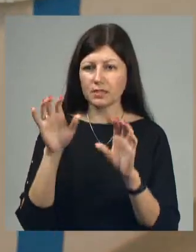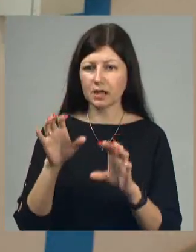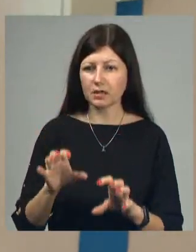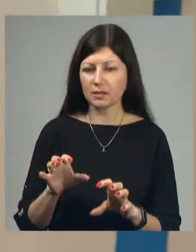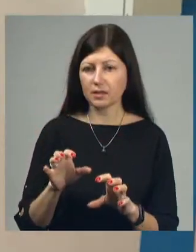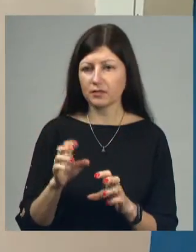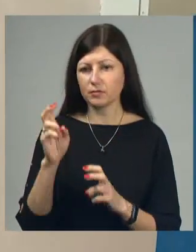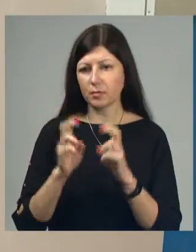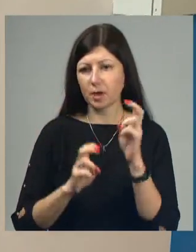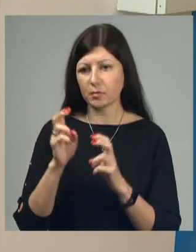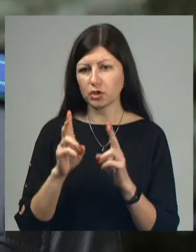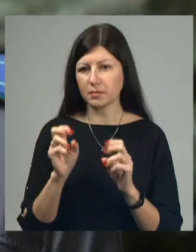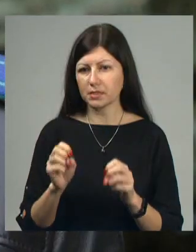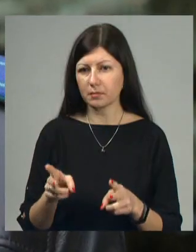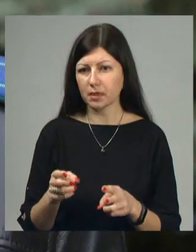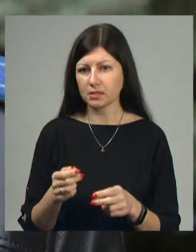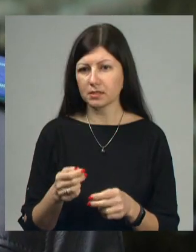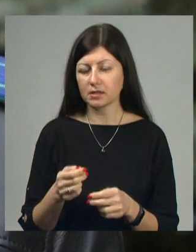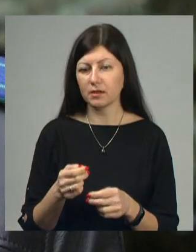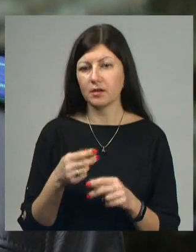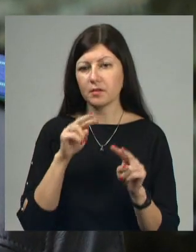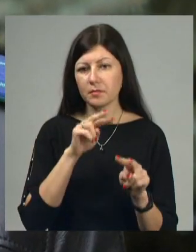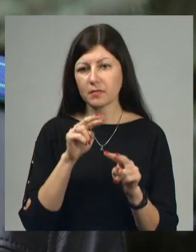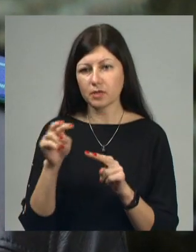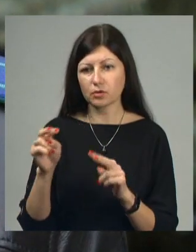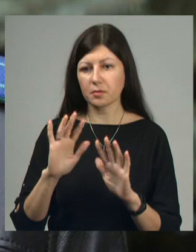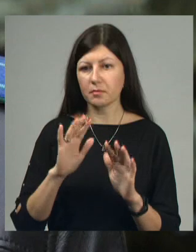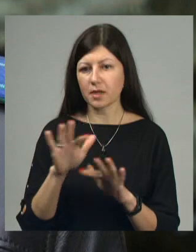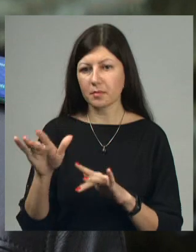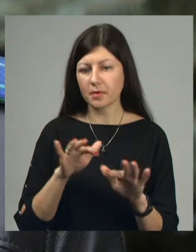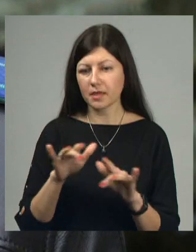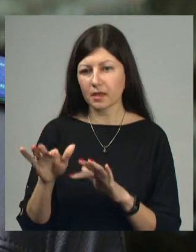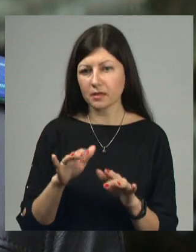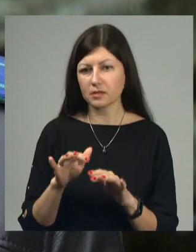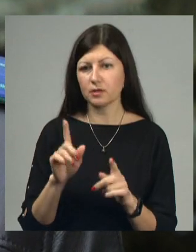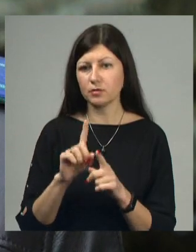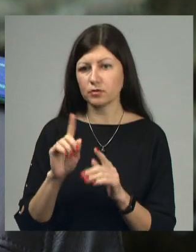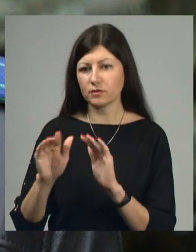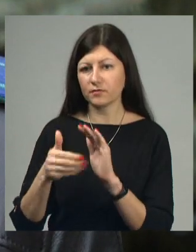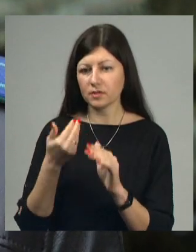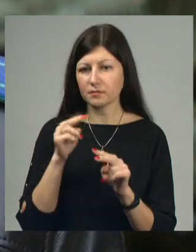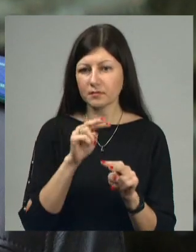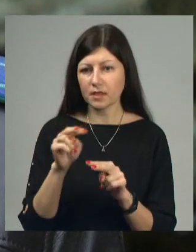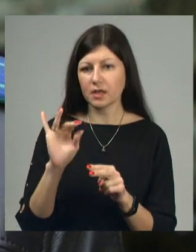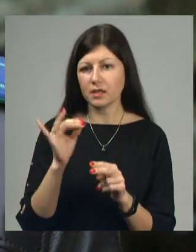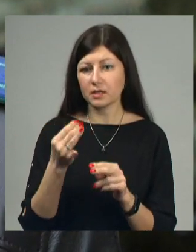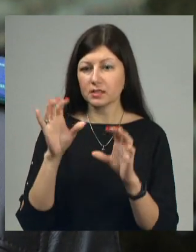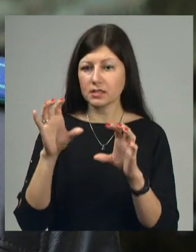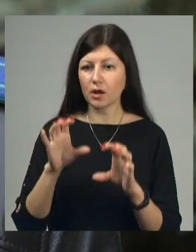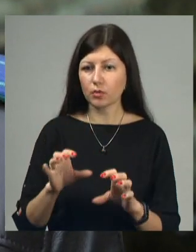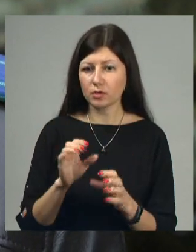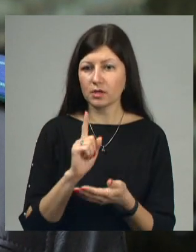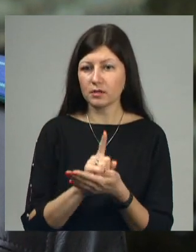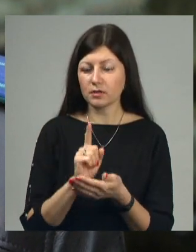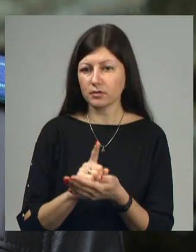о промышленной безопасности. В ходе надзорных мероприятий с привлечением контролирующих органов будет дана оценка законности действий должностных